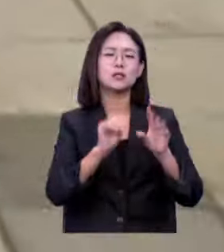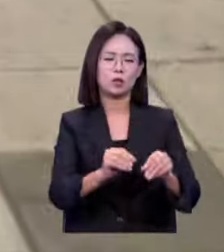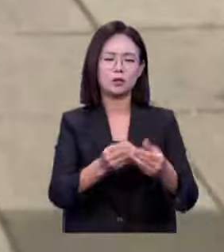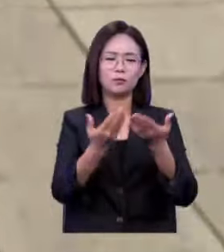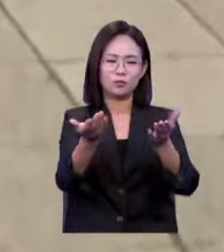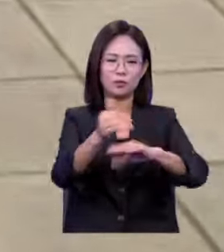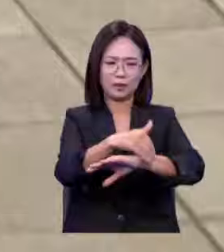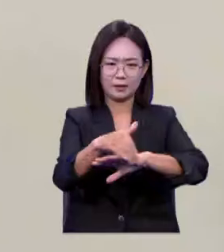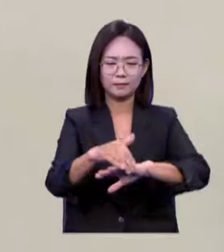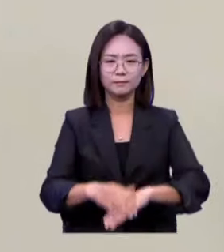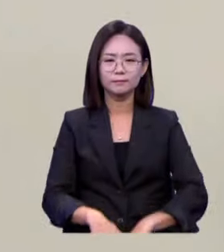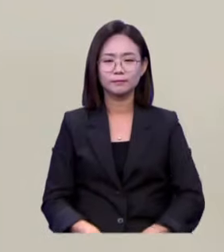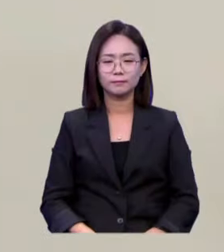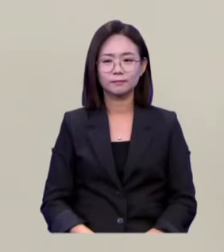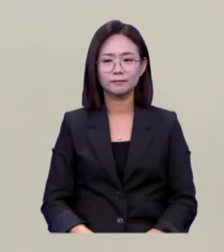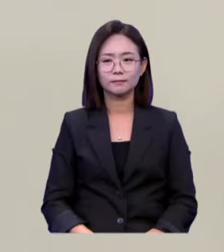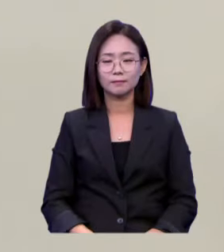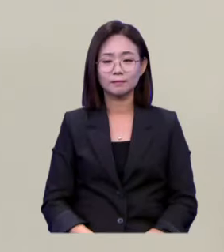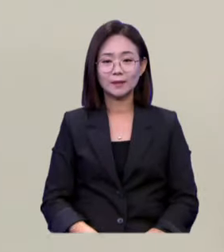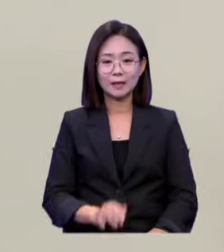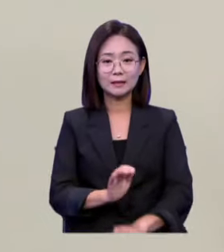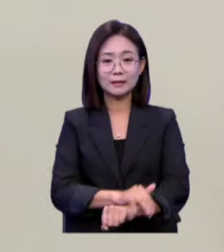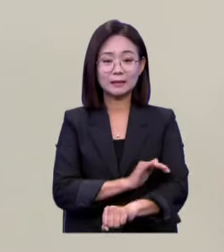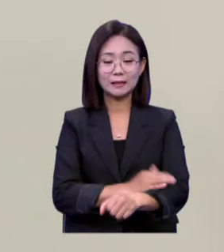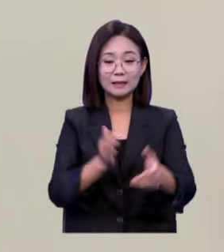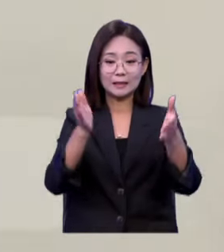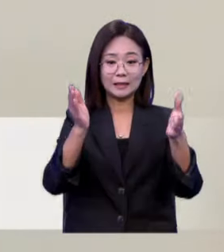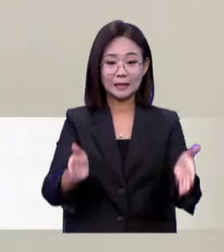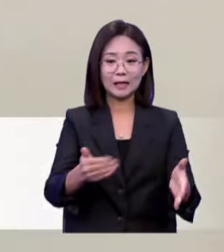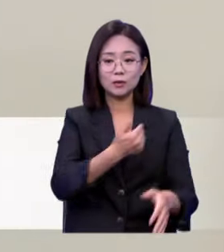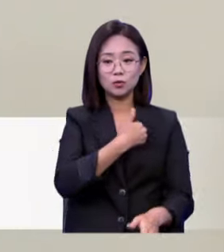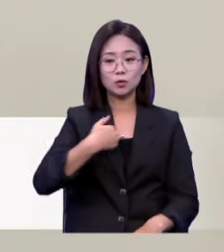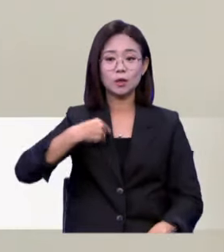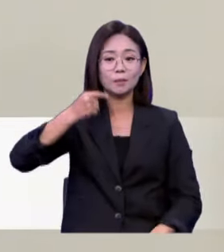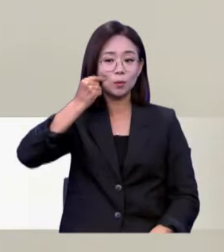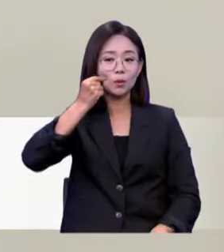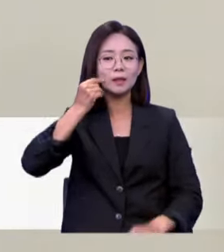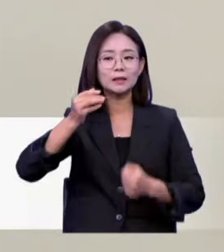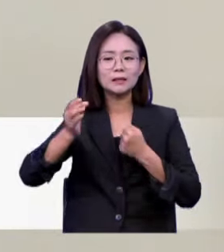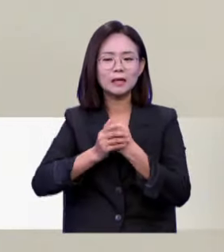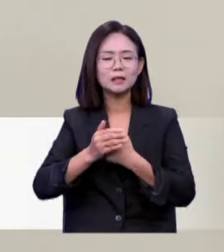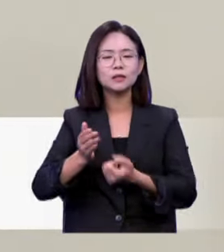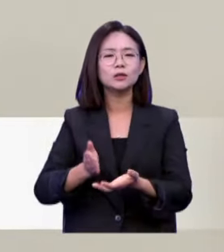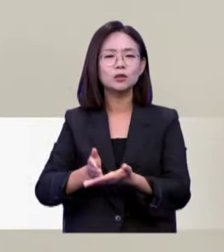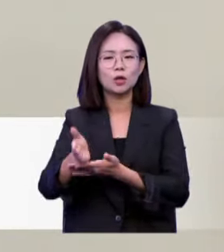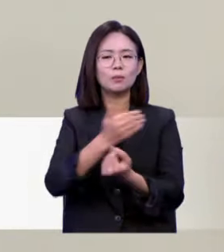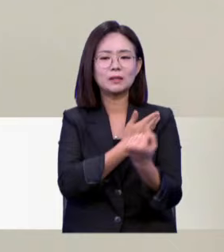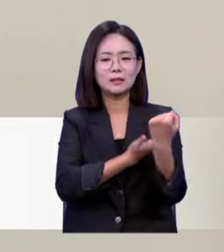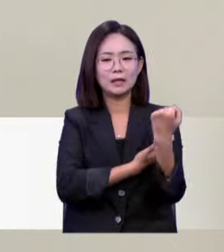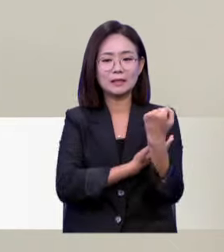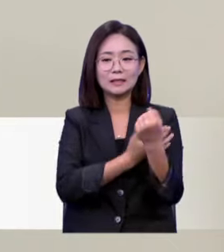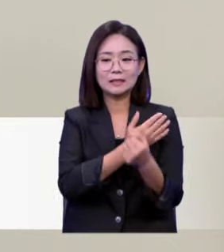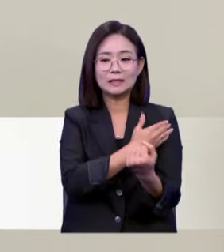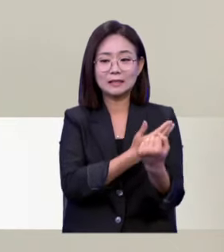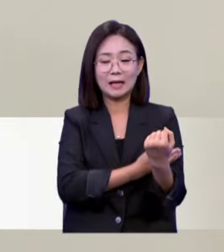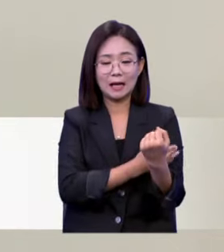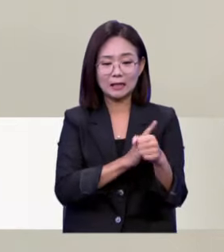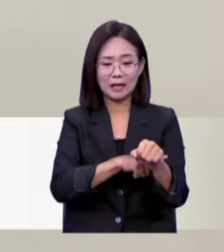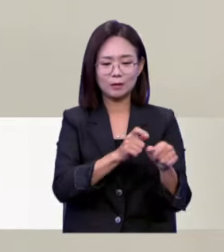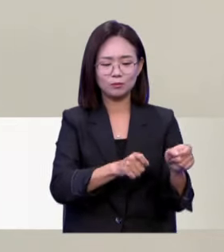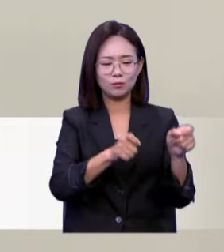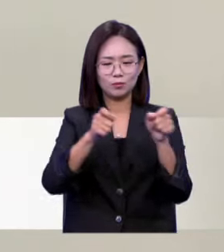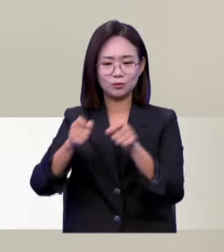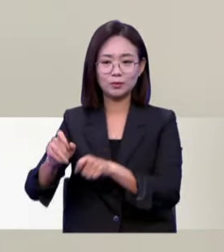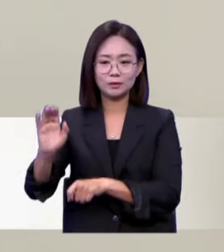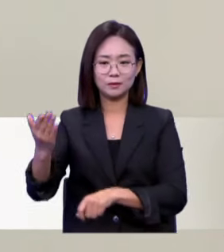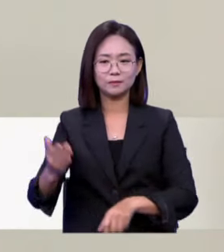입장입니다. 전공의 수련 기간을 충족하지 못하게 되므로 전문의 자격 취득 시기가 1년 이상